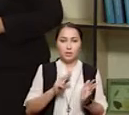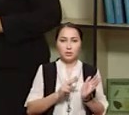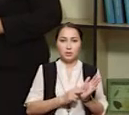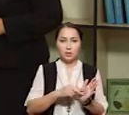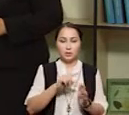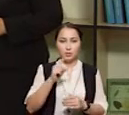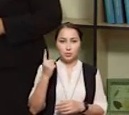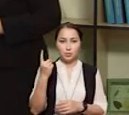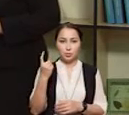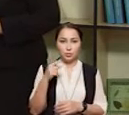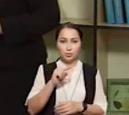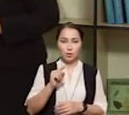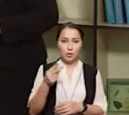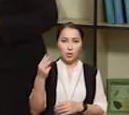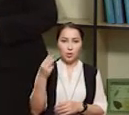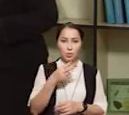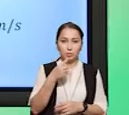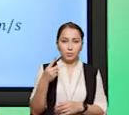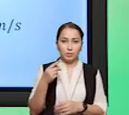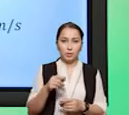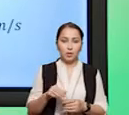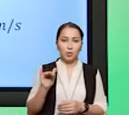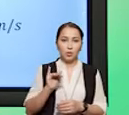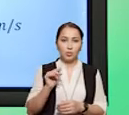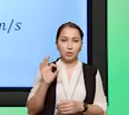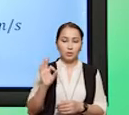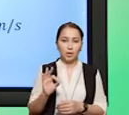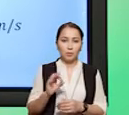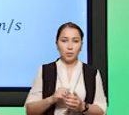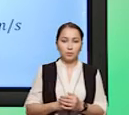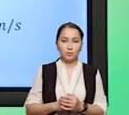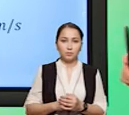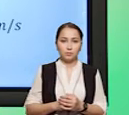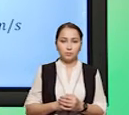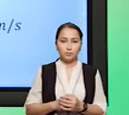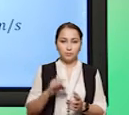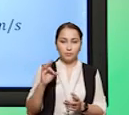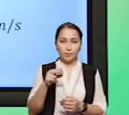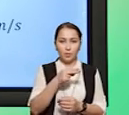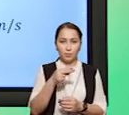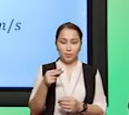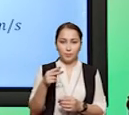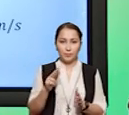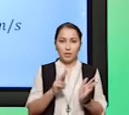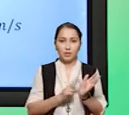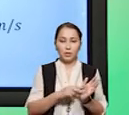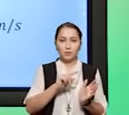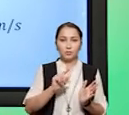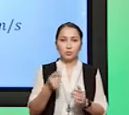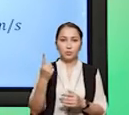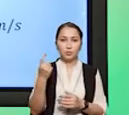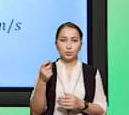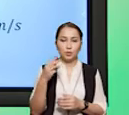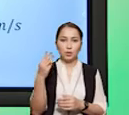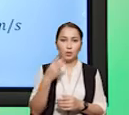8,31 joul taqsim kelvin ko'paytirilgan molga. R barobar